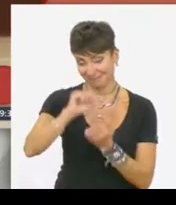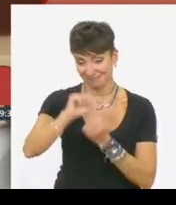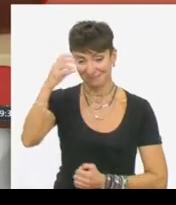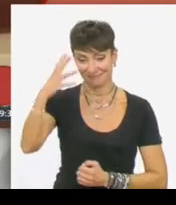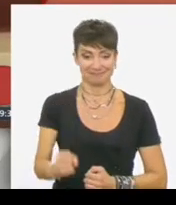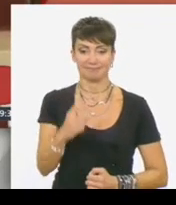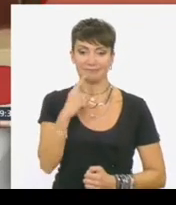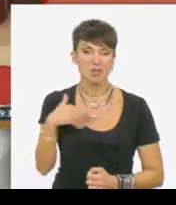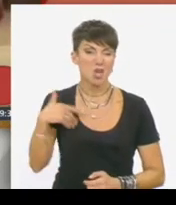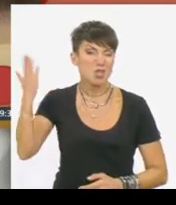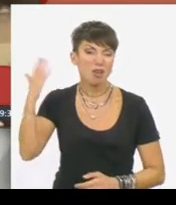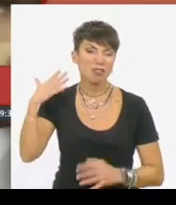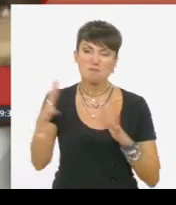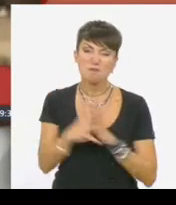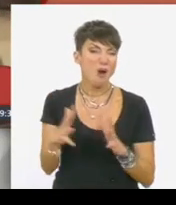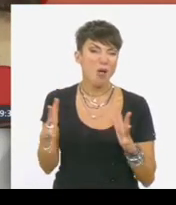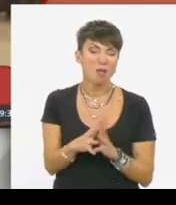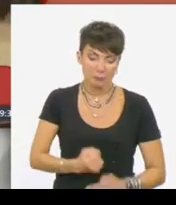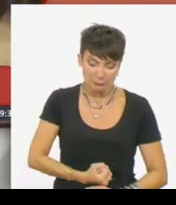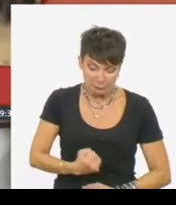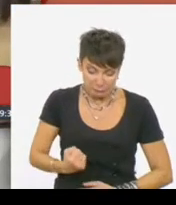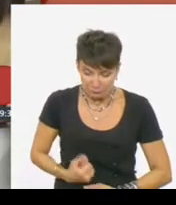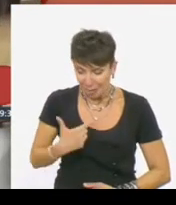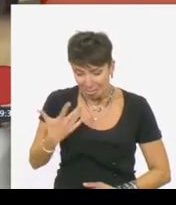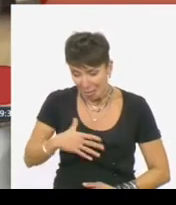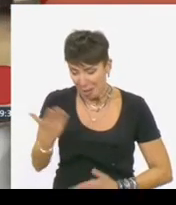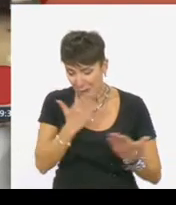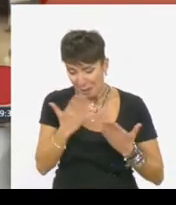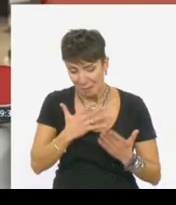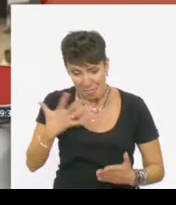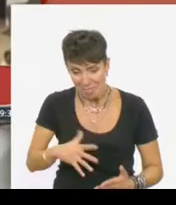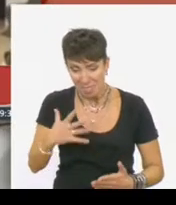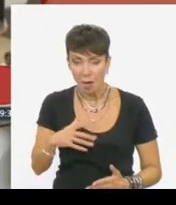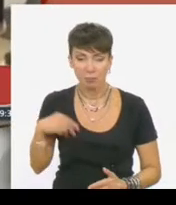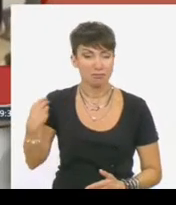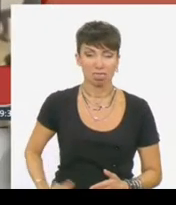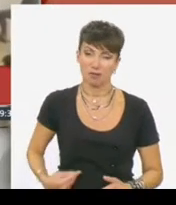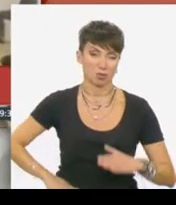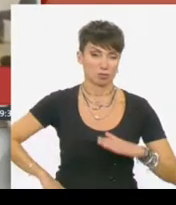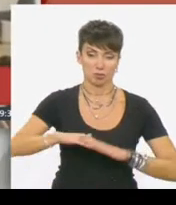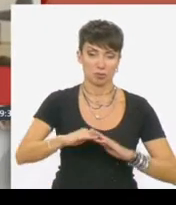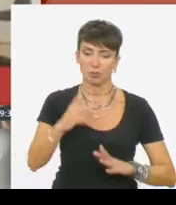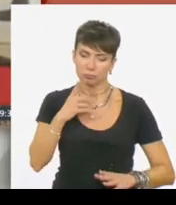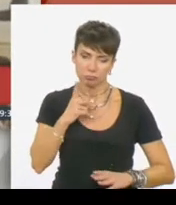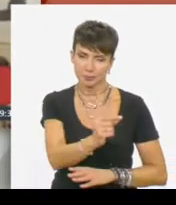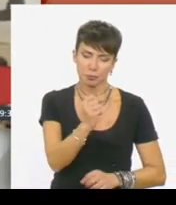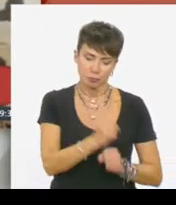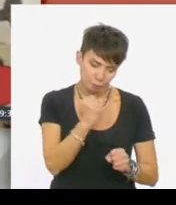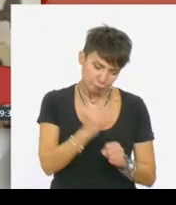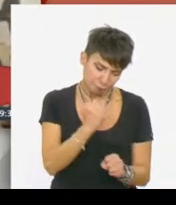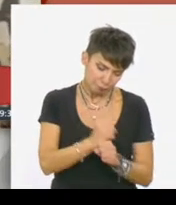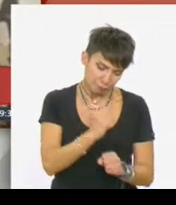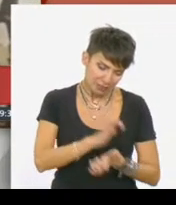Η φτώχεια και η κατοχή δεν επέτρεψαν στο Δημήτρη Μουδαρτζάκη να συνεχίσει το σχολείο μετά το δημοτικό. Πορεύτηκε στη ζωή ασκώντας την τέχνη